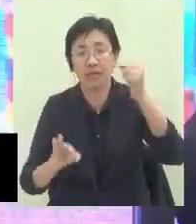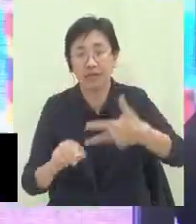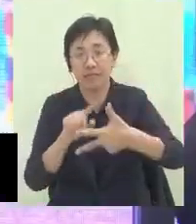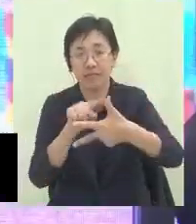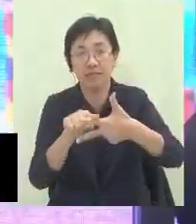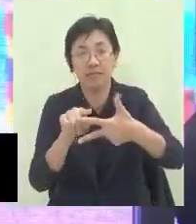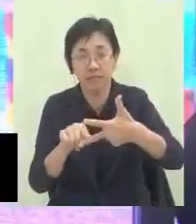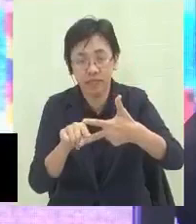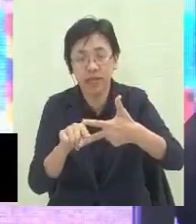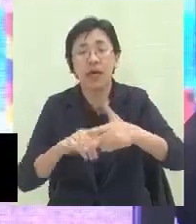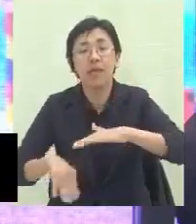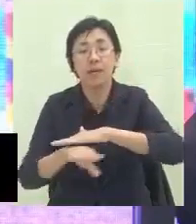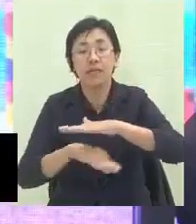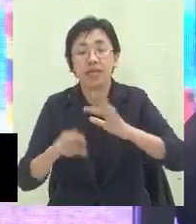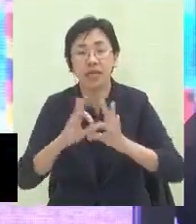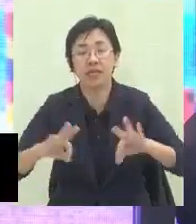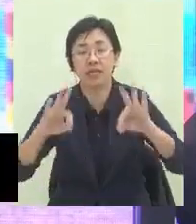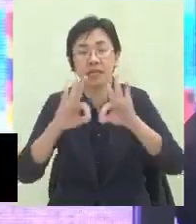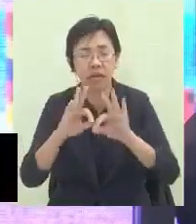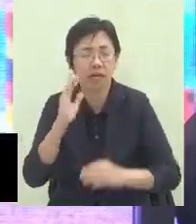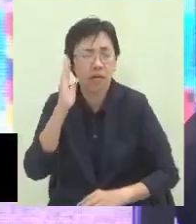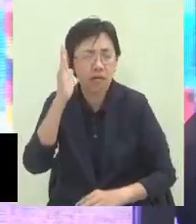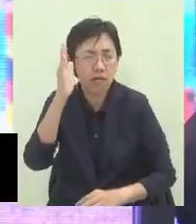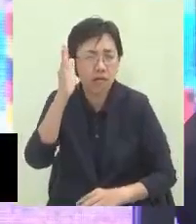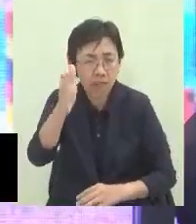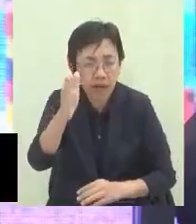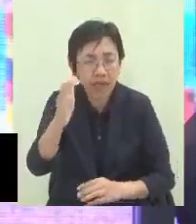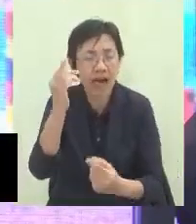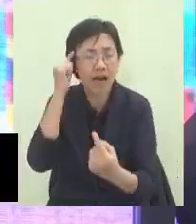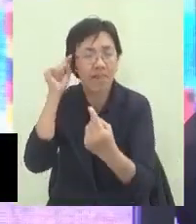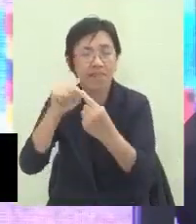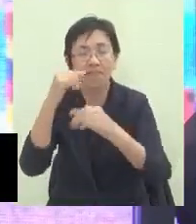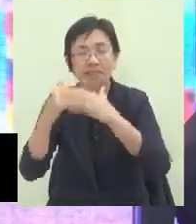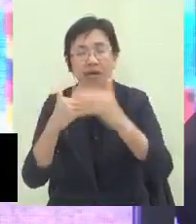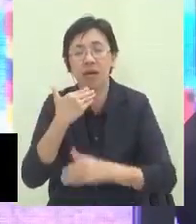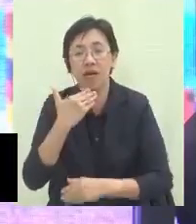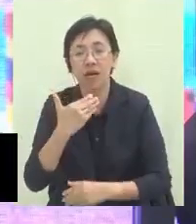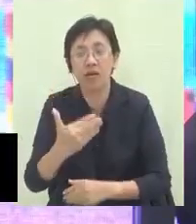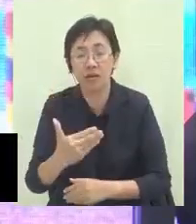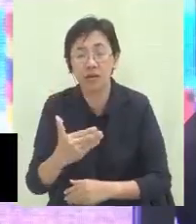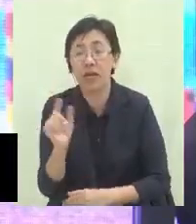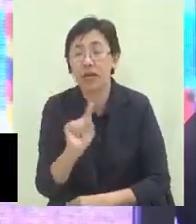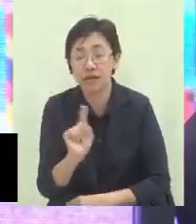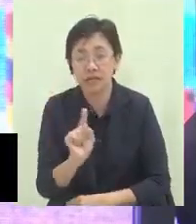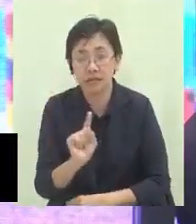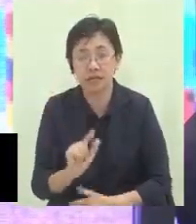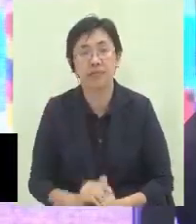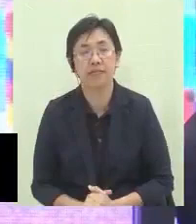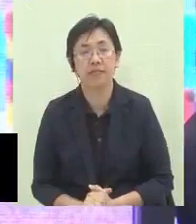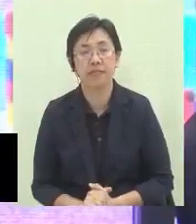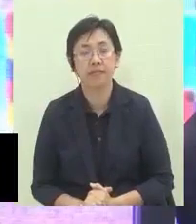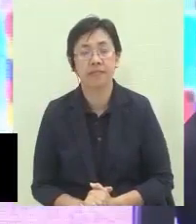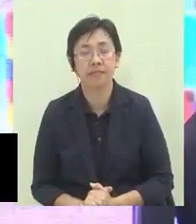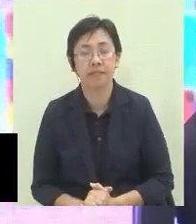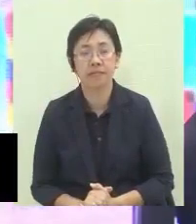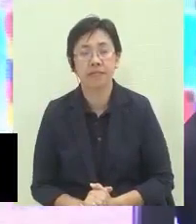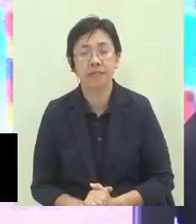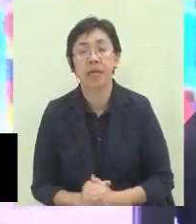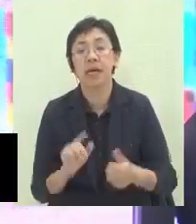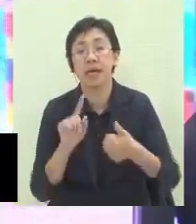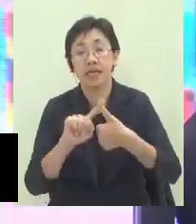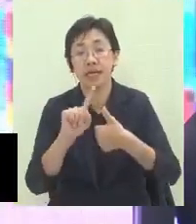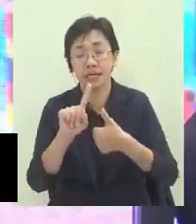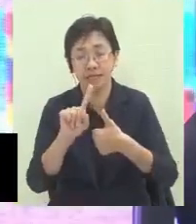ที่เป็นคานดีดคานงัดสู่เป้าหมายและการพัฒนาที่ยั่งยืนได้แก่